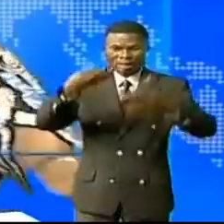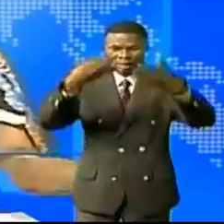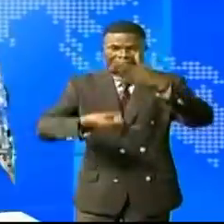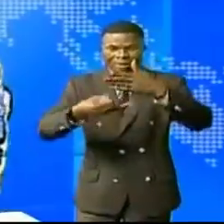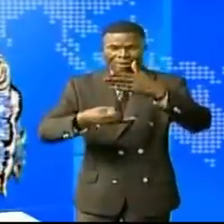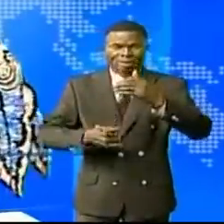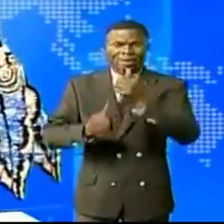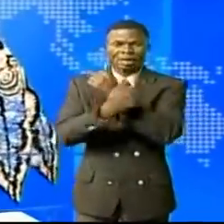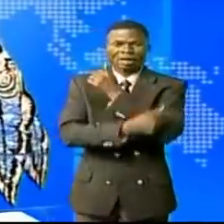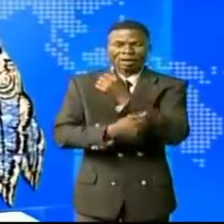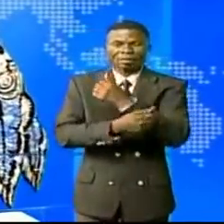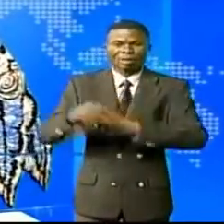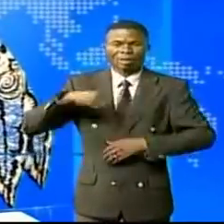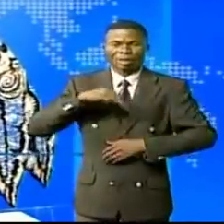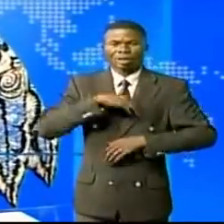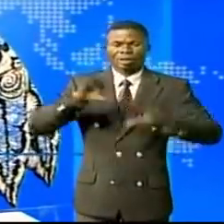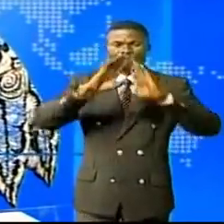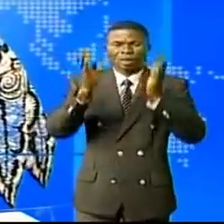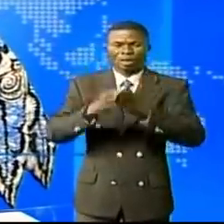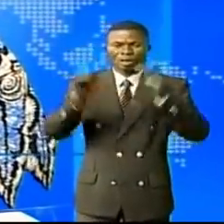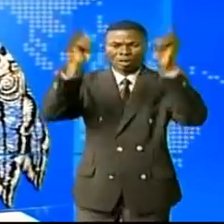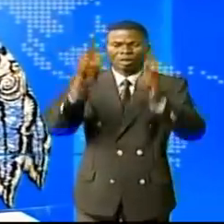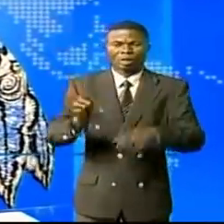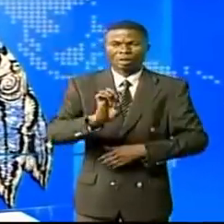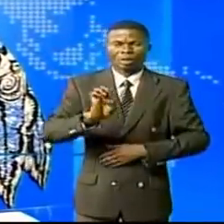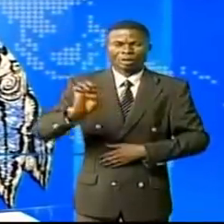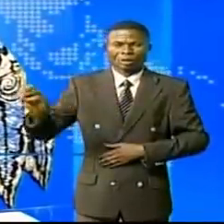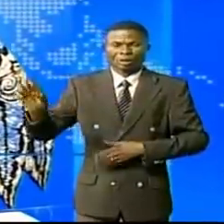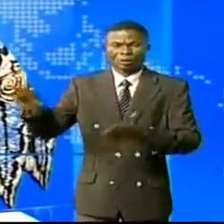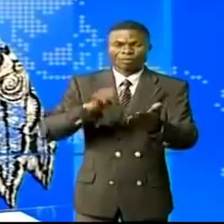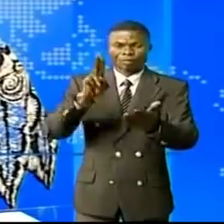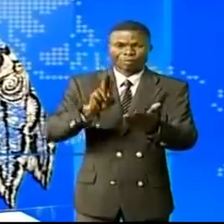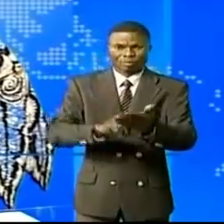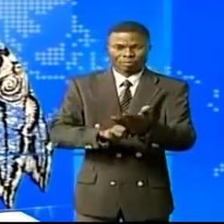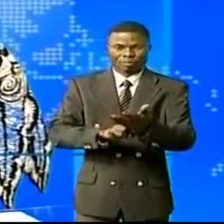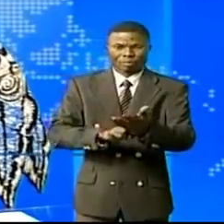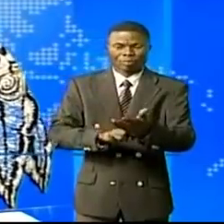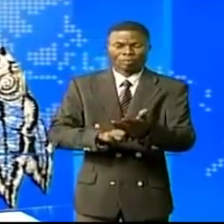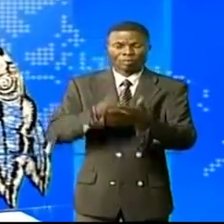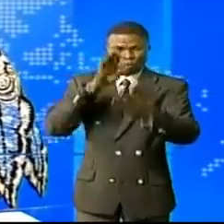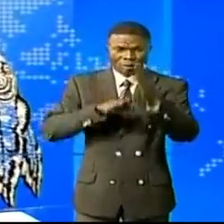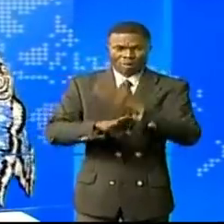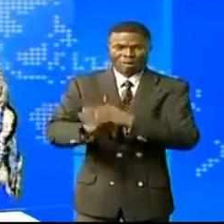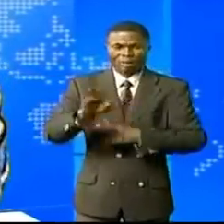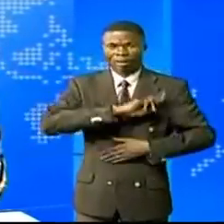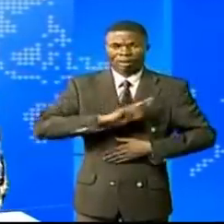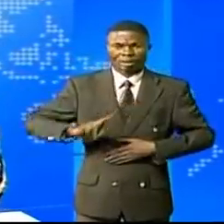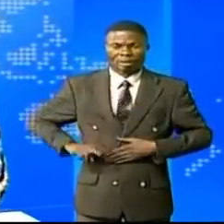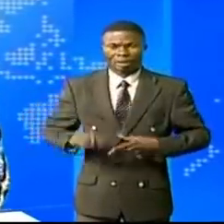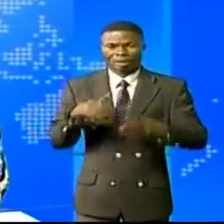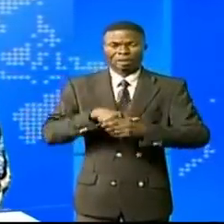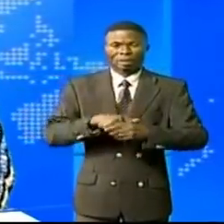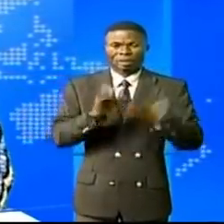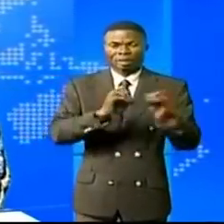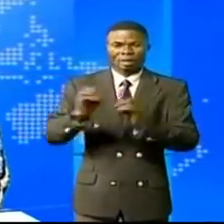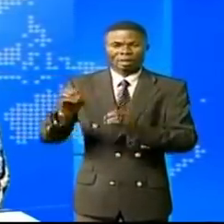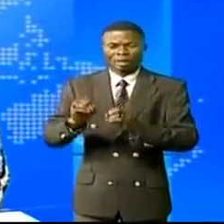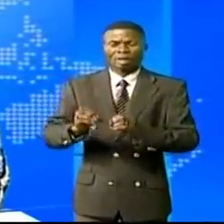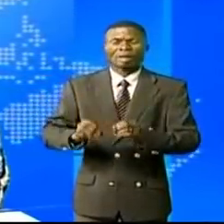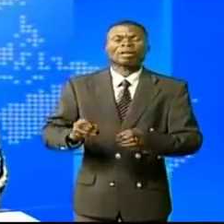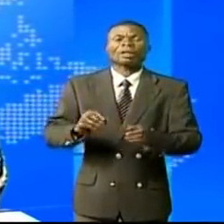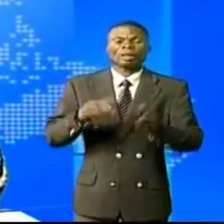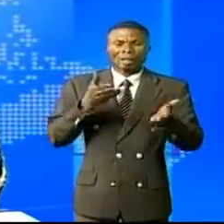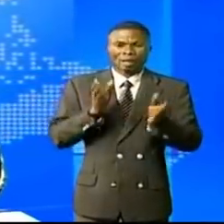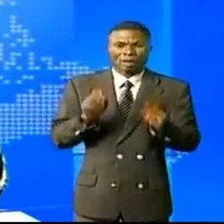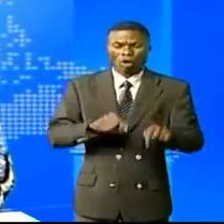membre de la communauté Afrique de l'Est. La signature du traité d'adhésion de la RDC dans cette organisation sous-régionale est